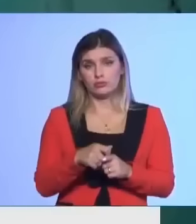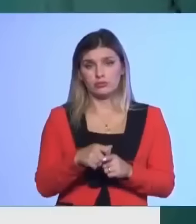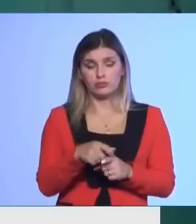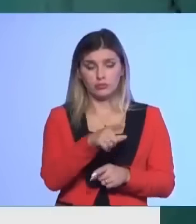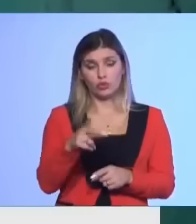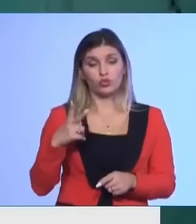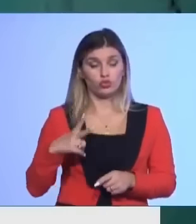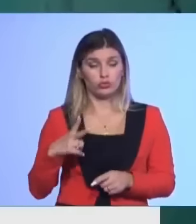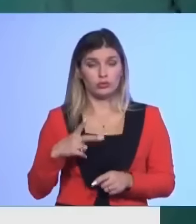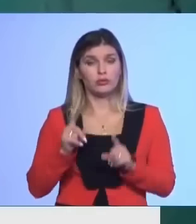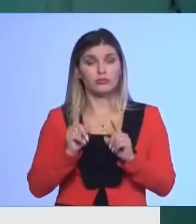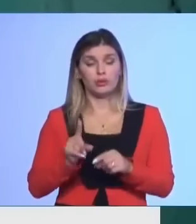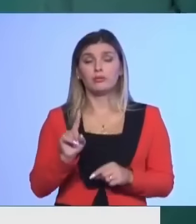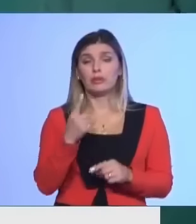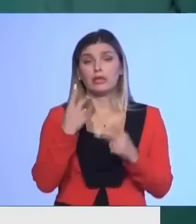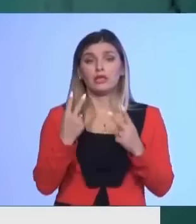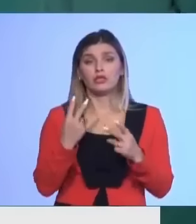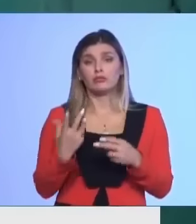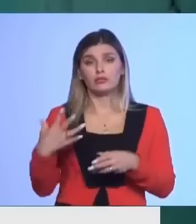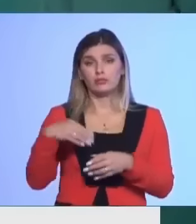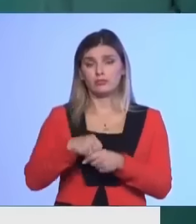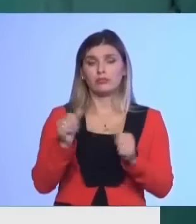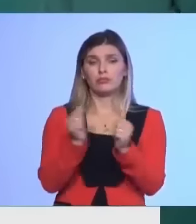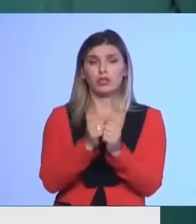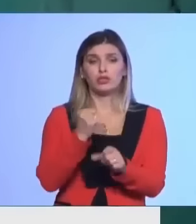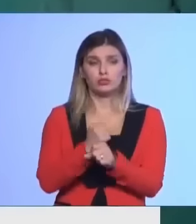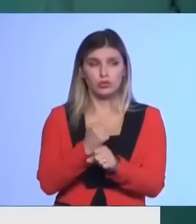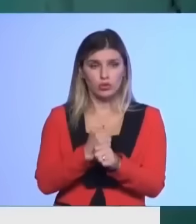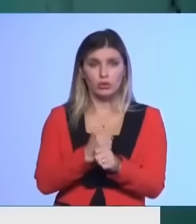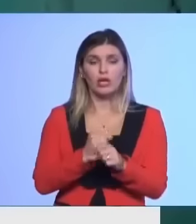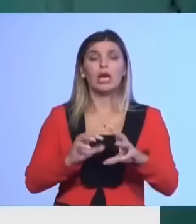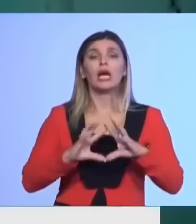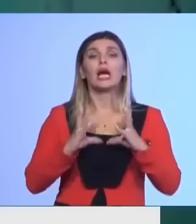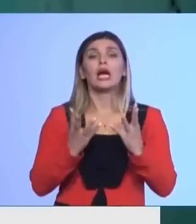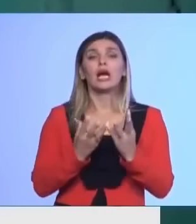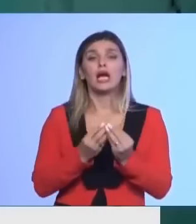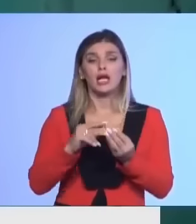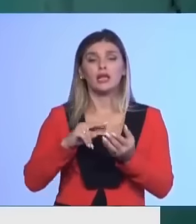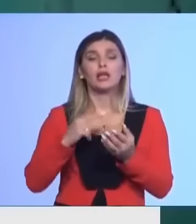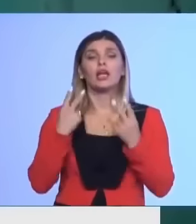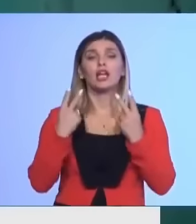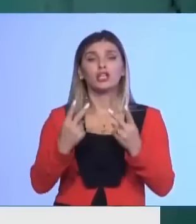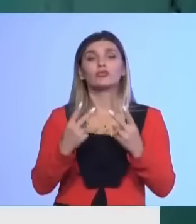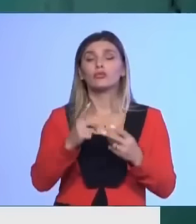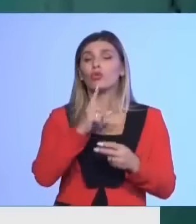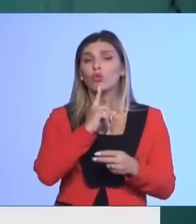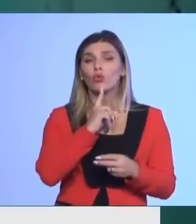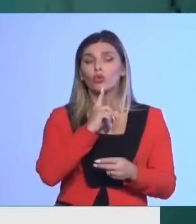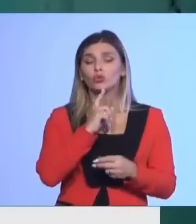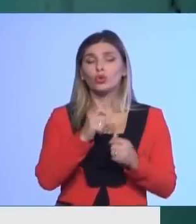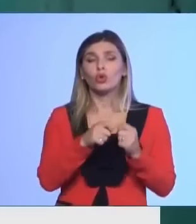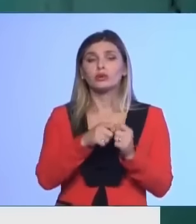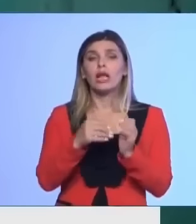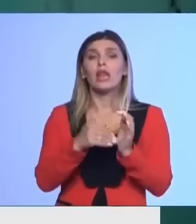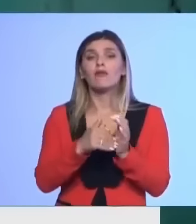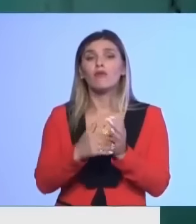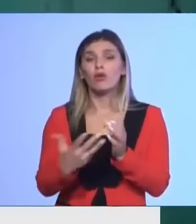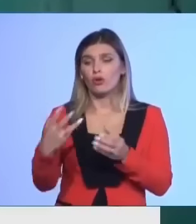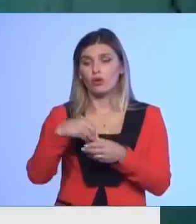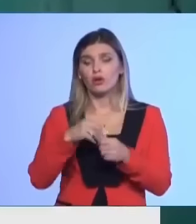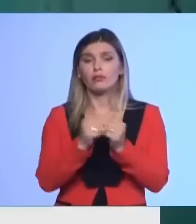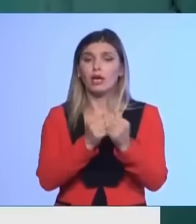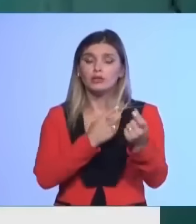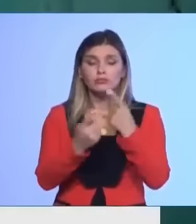janë pjesë e këtij procesi, të ftohen të gjitha grupet e interesit të cilat mund të japin kontributin e tyre si